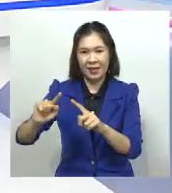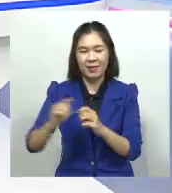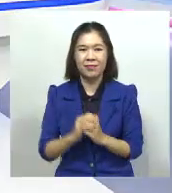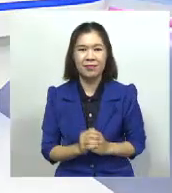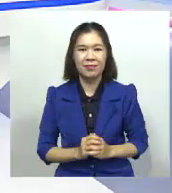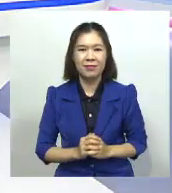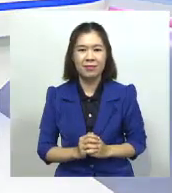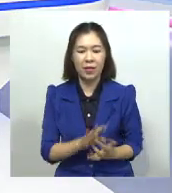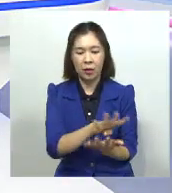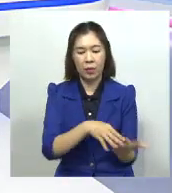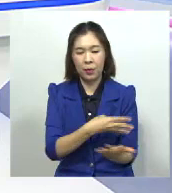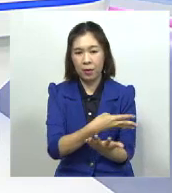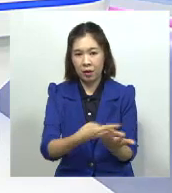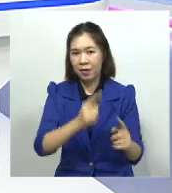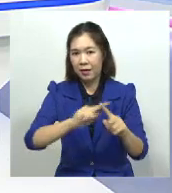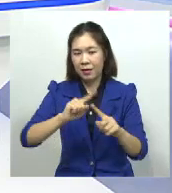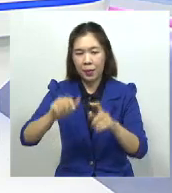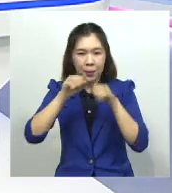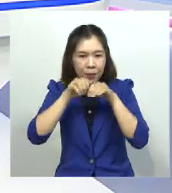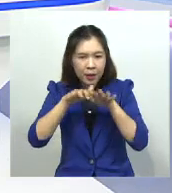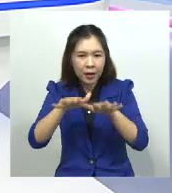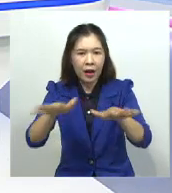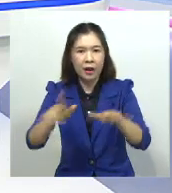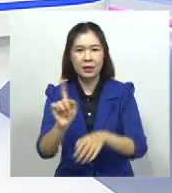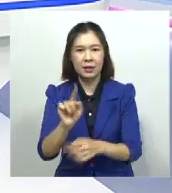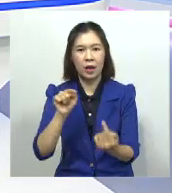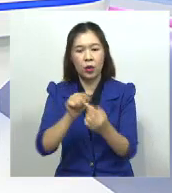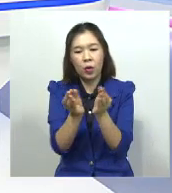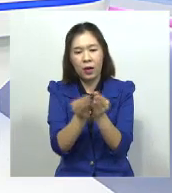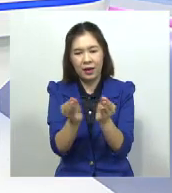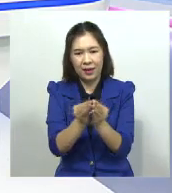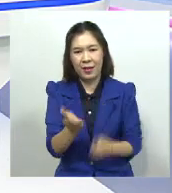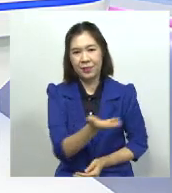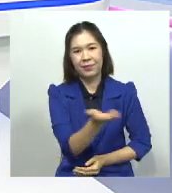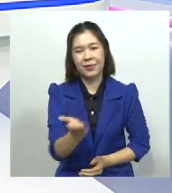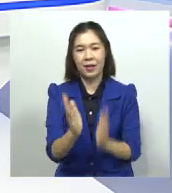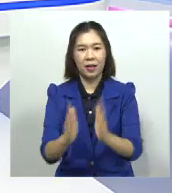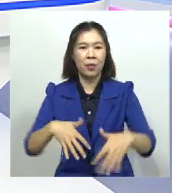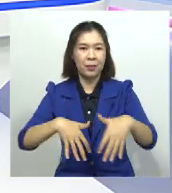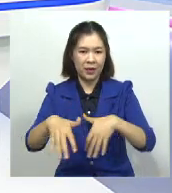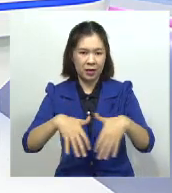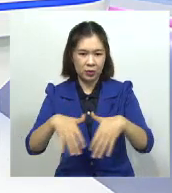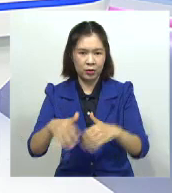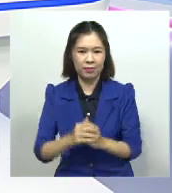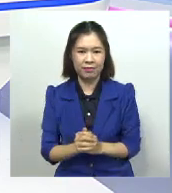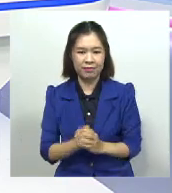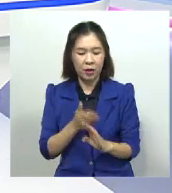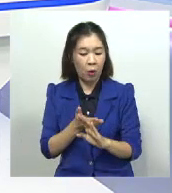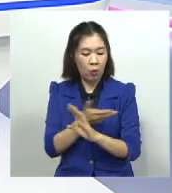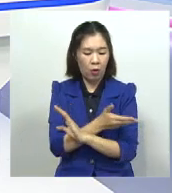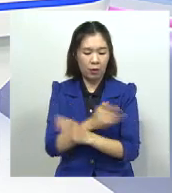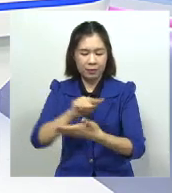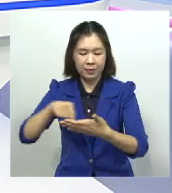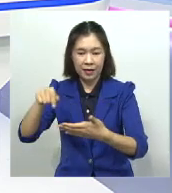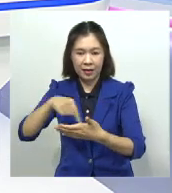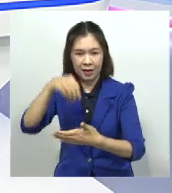อื่นๆซึ่งทุกนโยบายต้องบอกว่าประกาศออกมาเพื่อหวังนะครับเรื่องของคะแนนเสียงของพี่น้องประชาชนเพราะฉะนั้นก่อนที่จะเข้าคูหากา